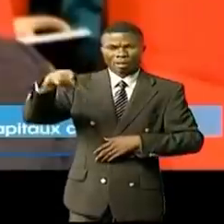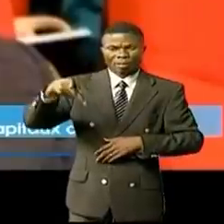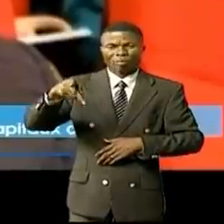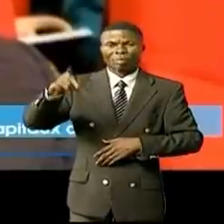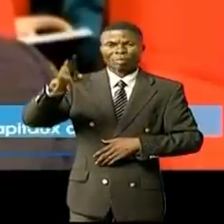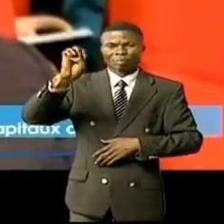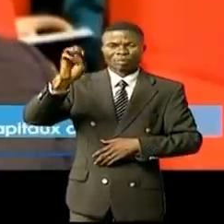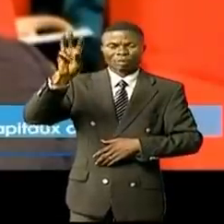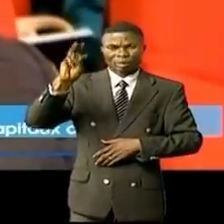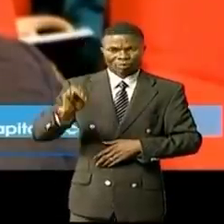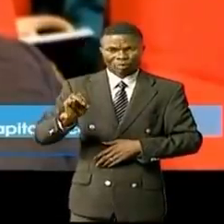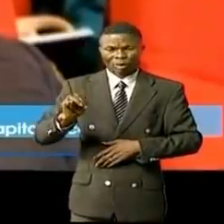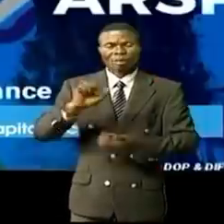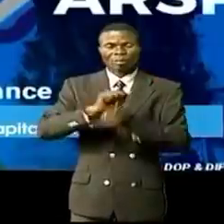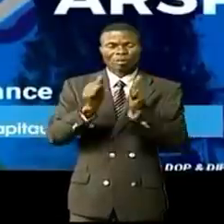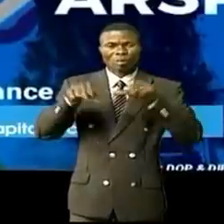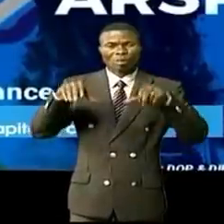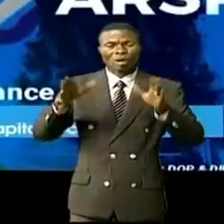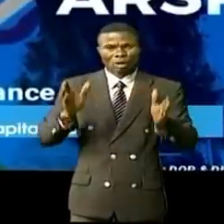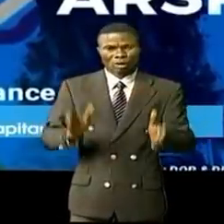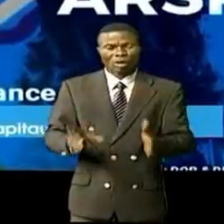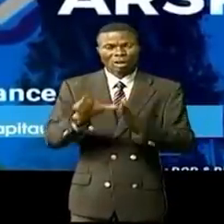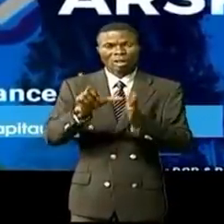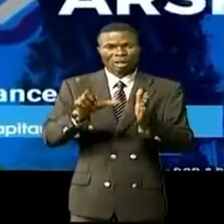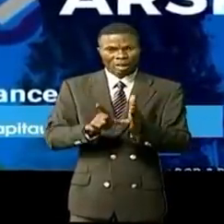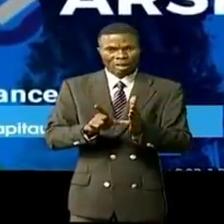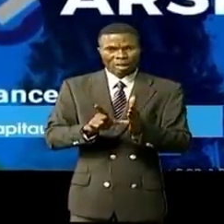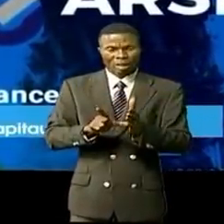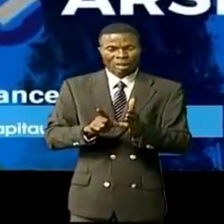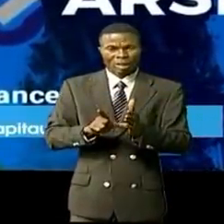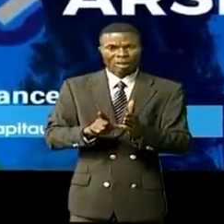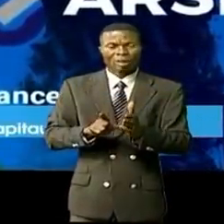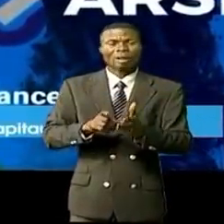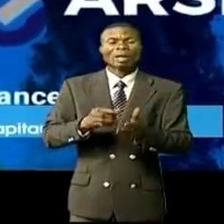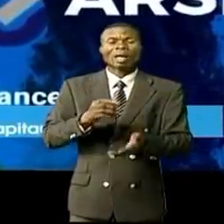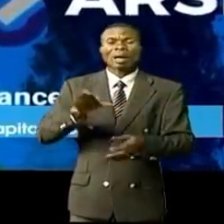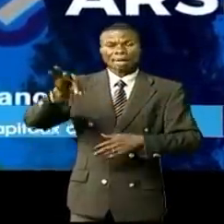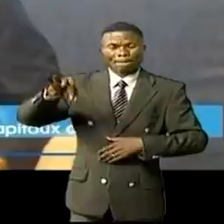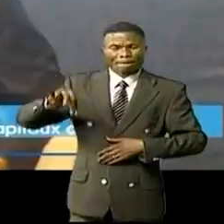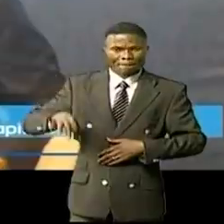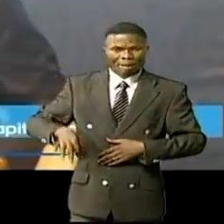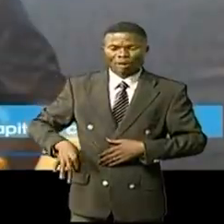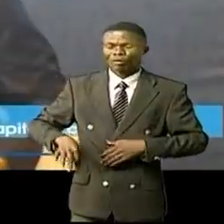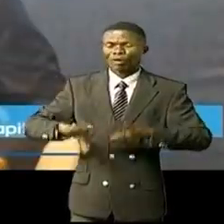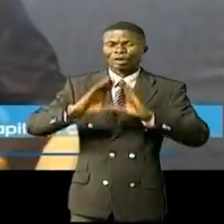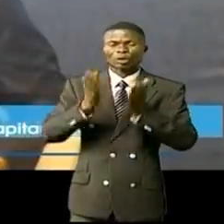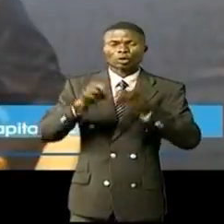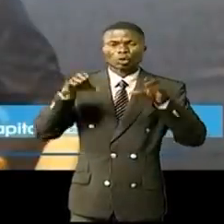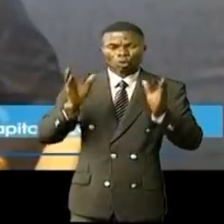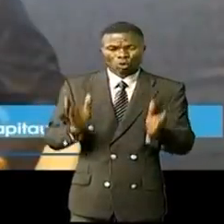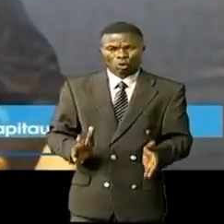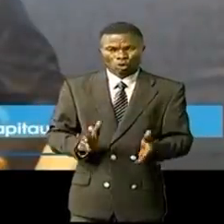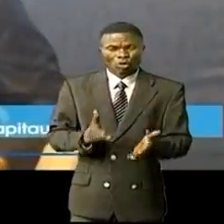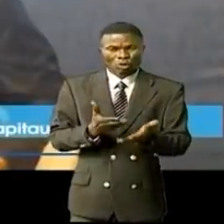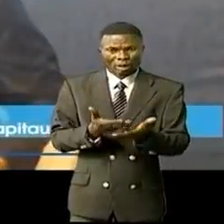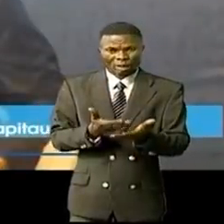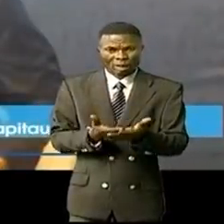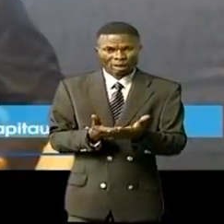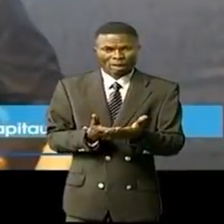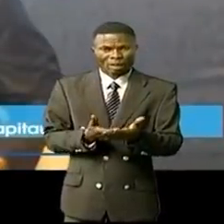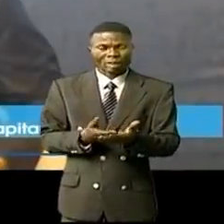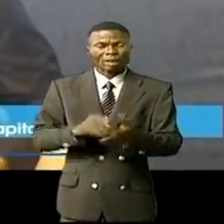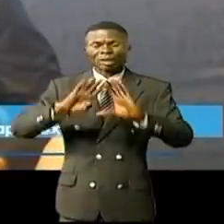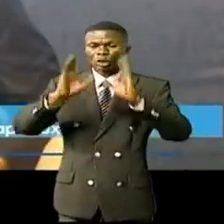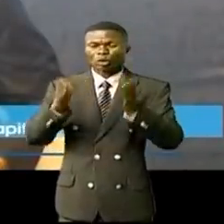capitaux majoritairement congolais. Cette loi a été prise à la faveur d'un constat selon lequel toutes